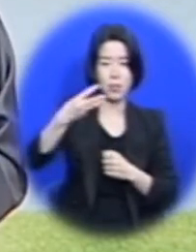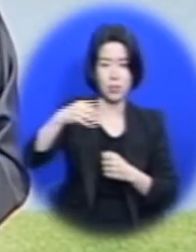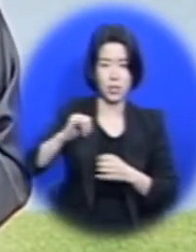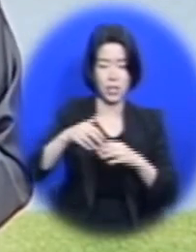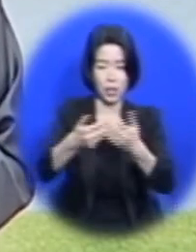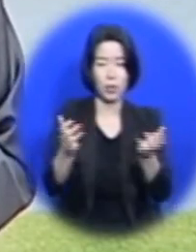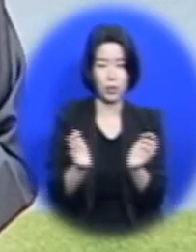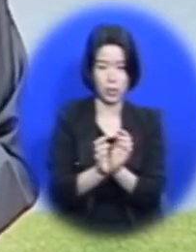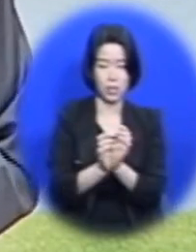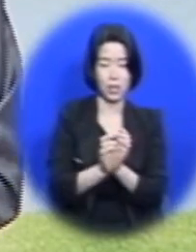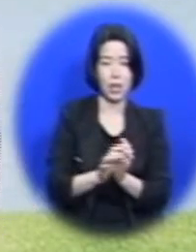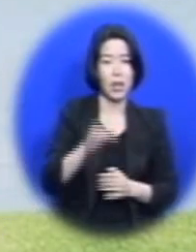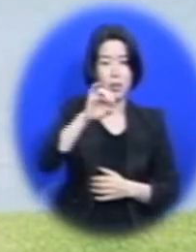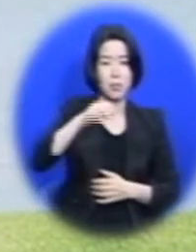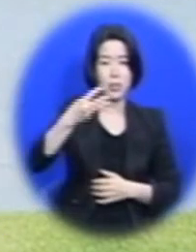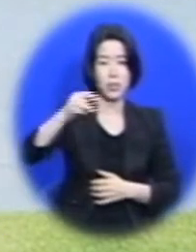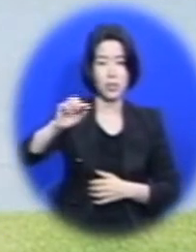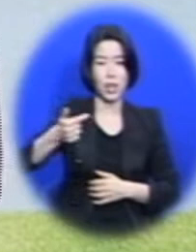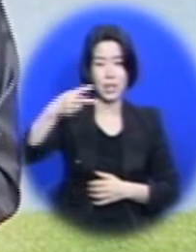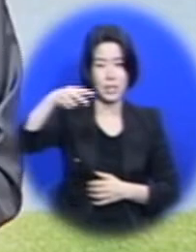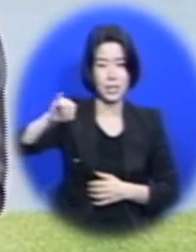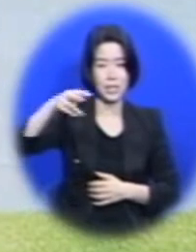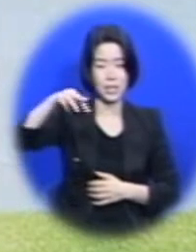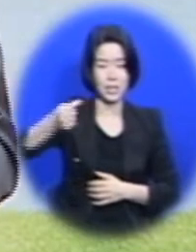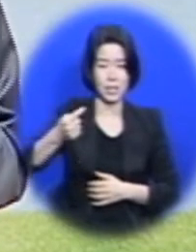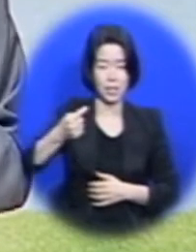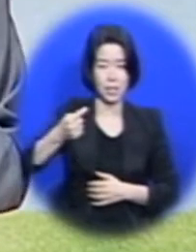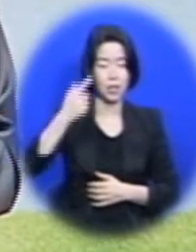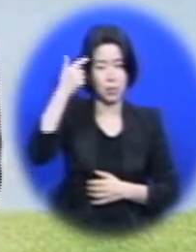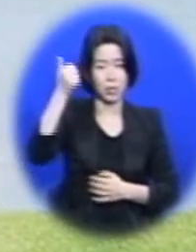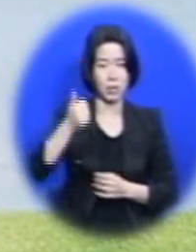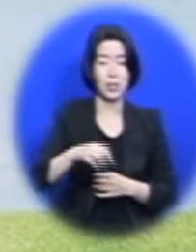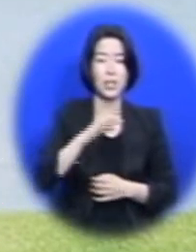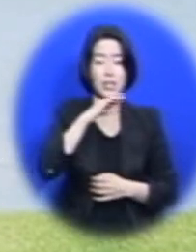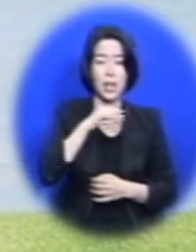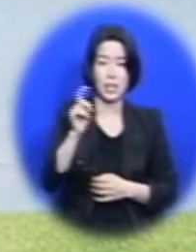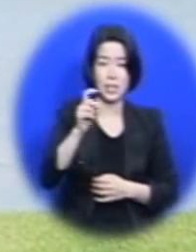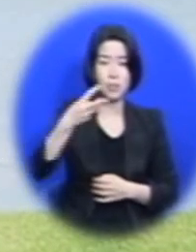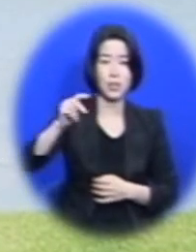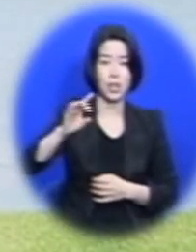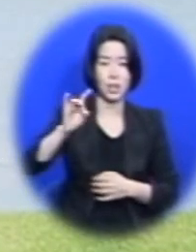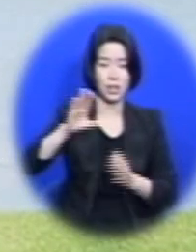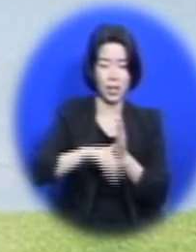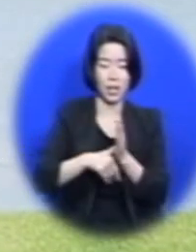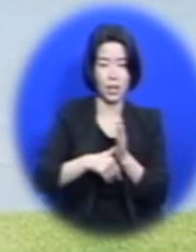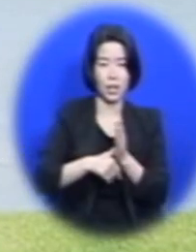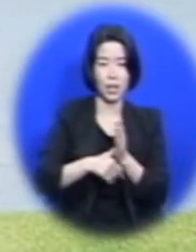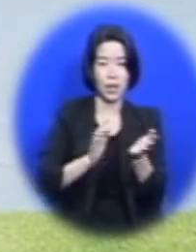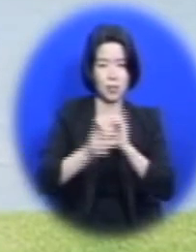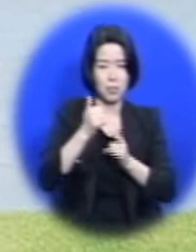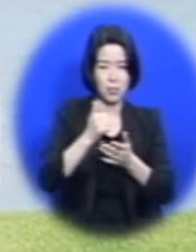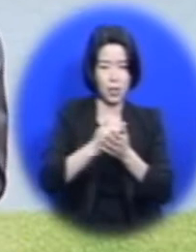대해서 쓰셨어요. 이 프란시스 쉐퍼가 10대 때 그가 은혜를 받고 예수님을 영접합니다.